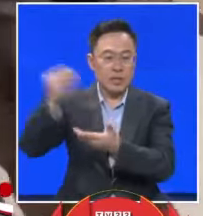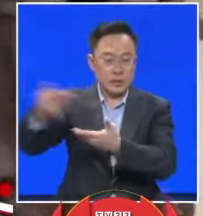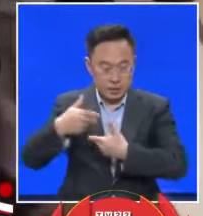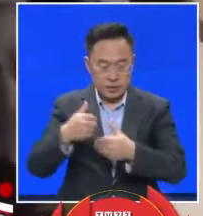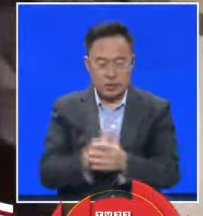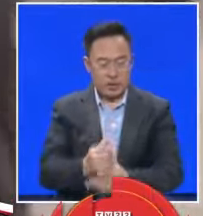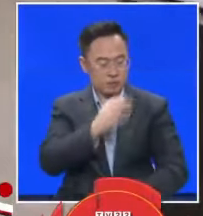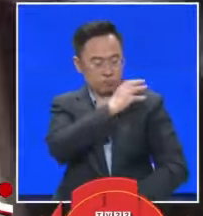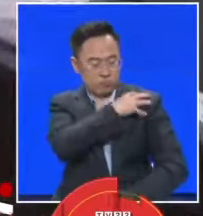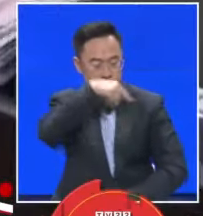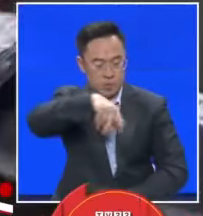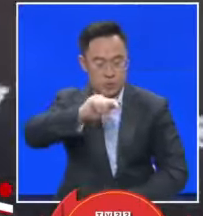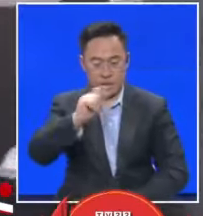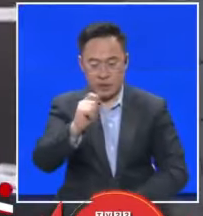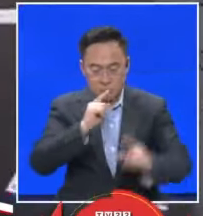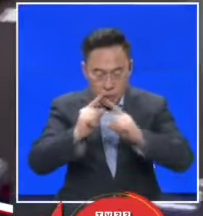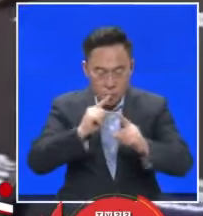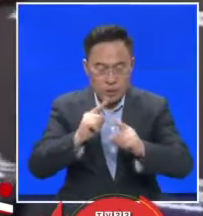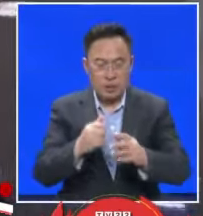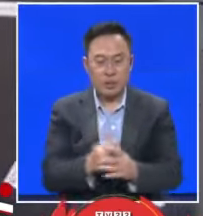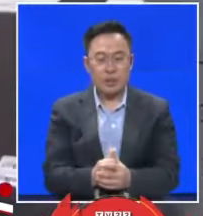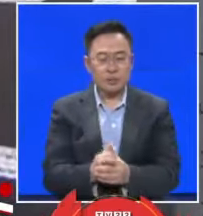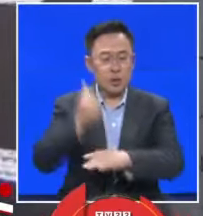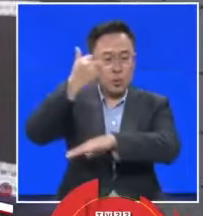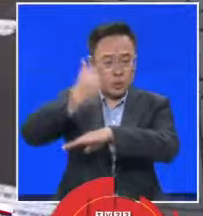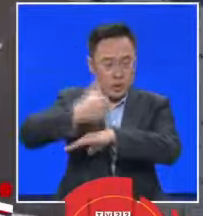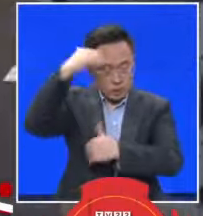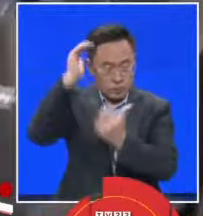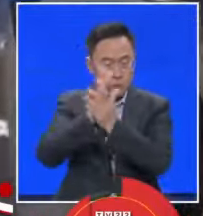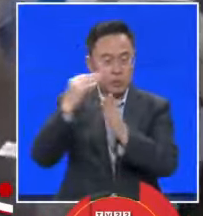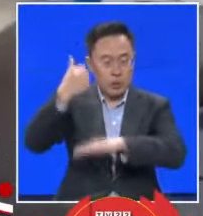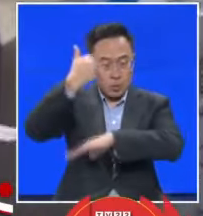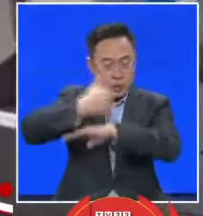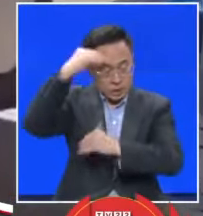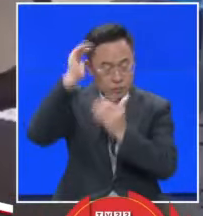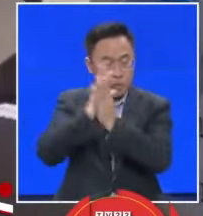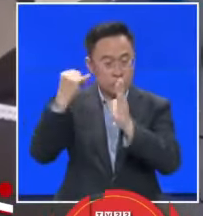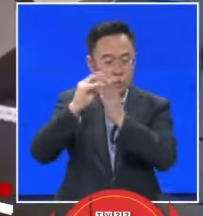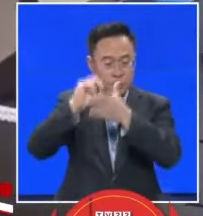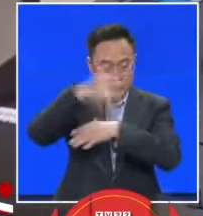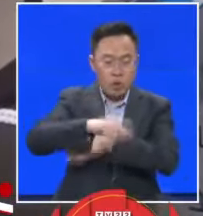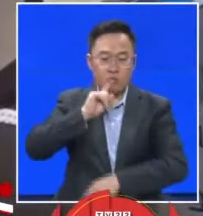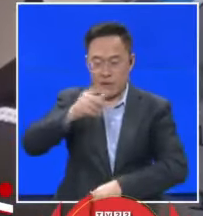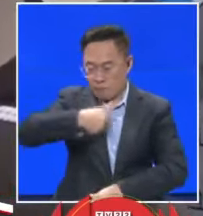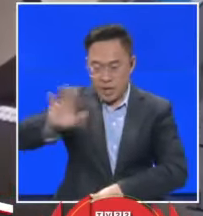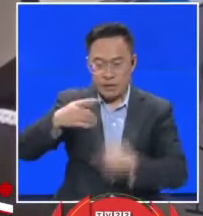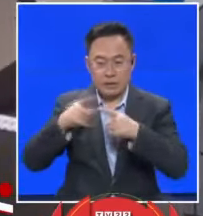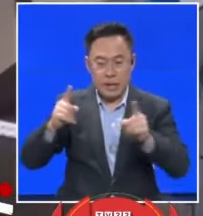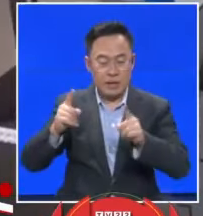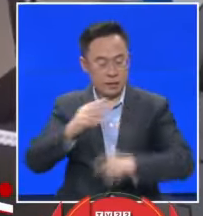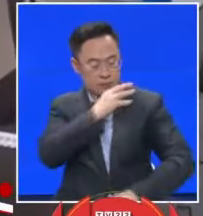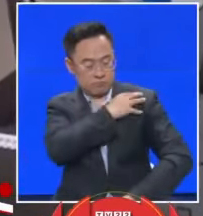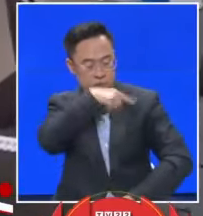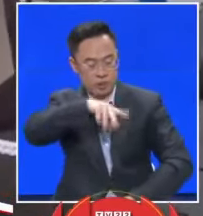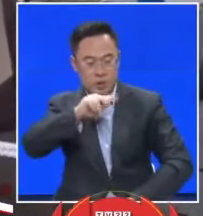ฮะคือผู้บังคับการตำรวจภูธรก็สั่งบอกให้ออกไปจากสำนักงานตำรวจภูธรแต่พันตำรวจท่านนี้ไม่ยอม